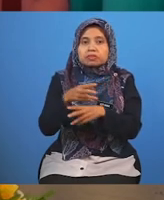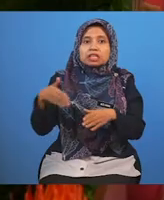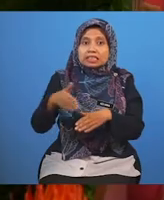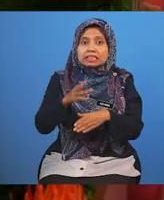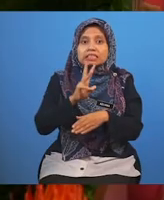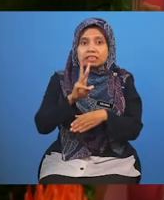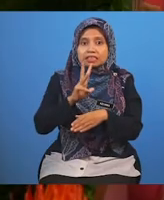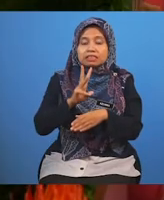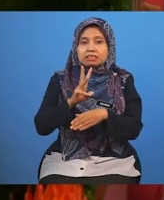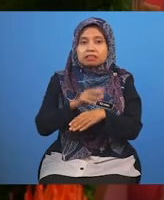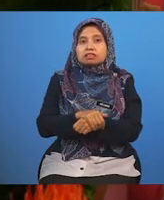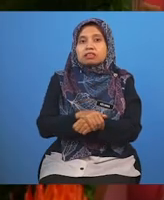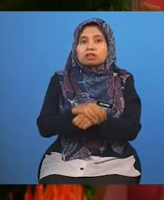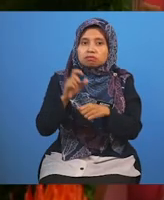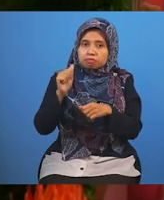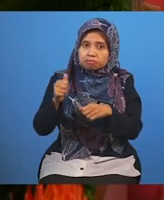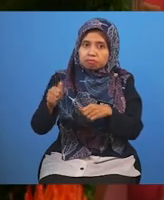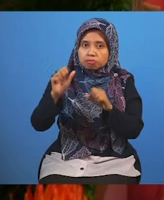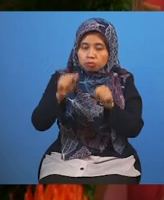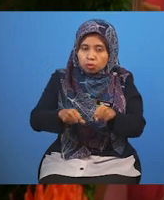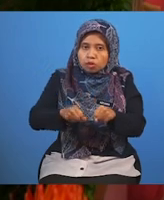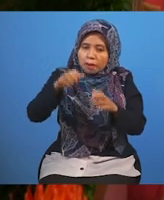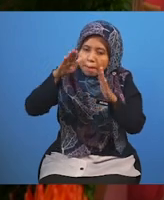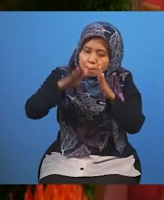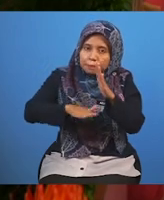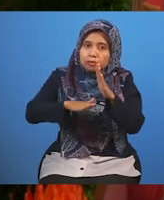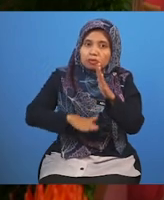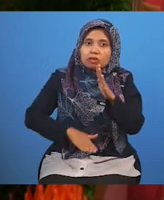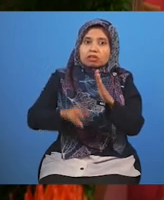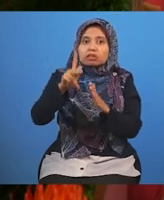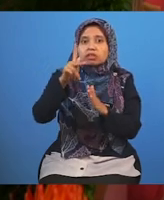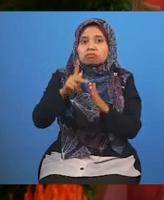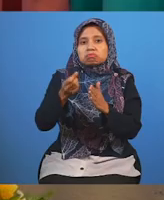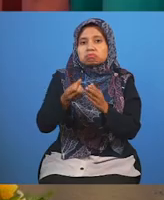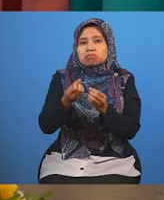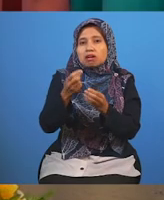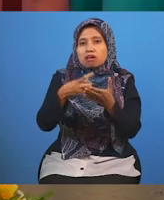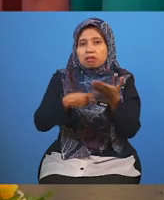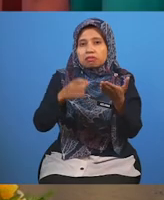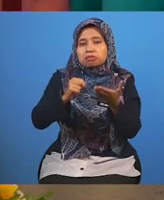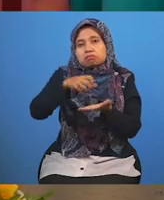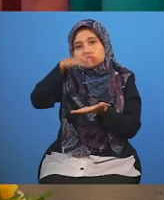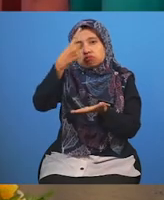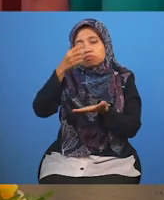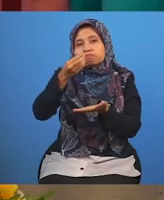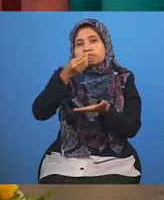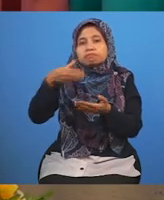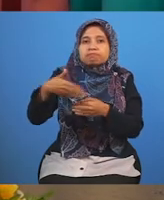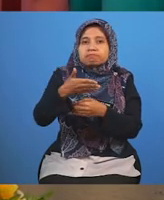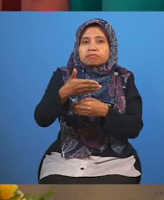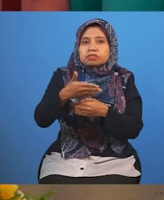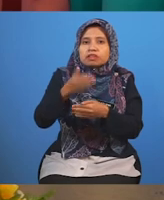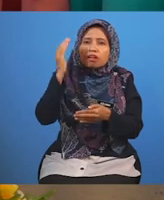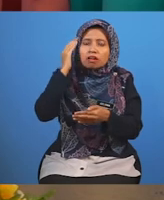tawar kerana ianya boleh mengurangkan kos makanan yang tinggi. Tahukah para pelajar